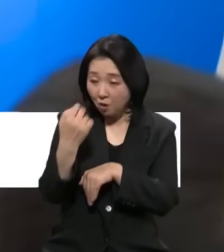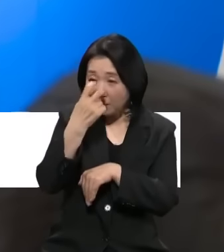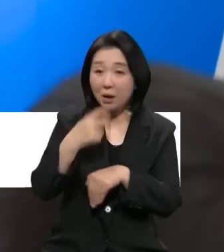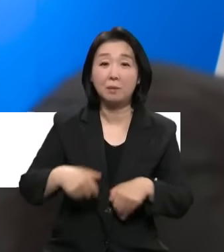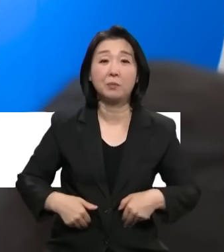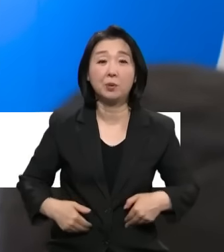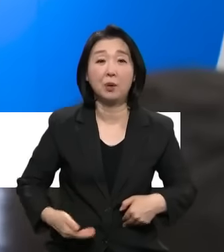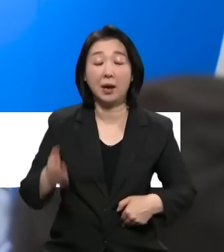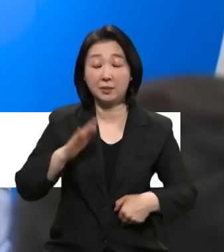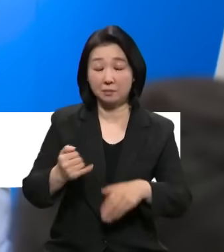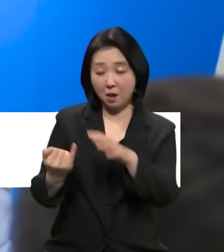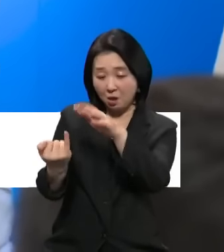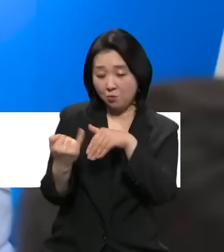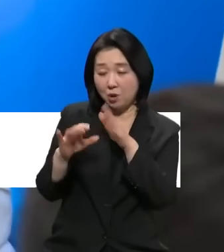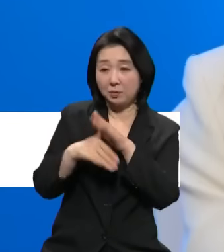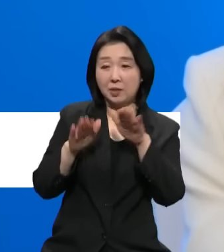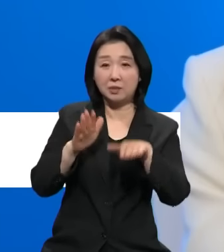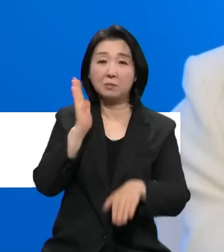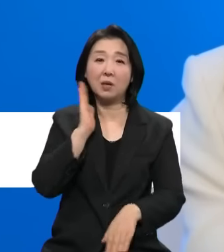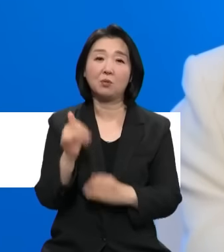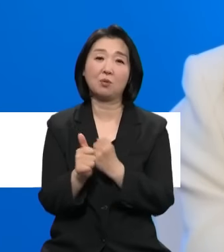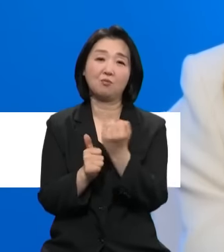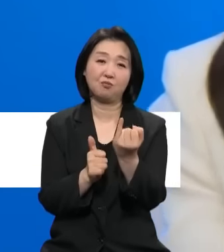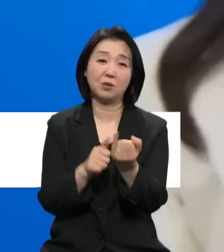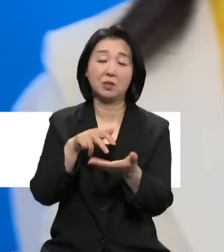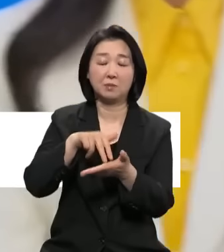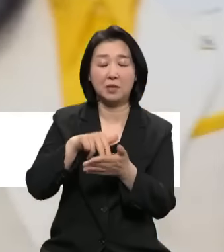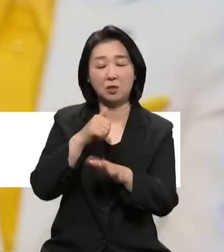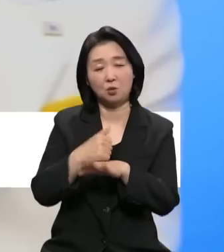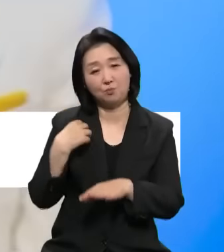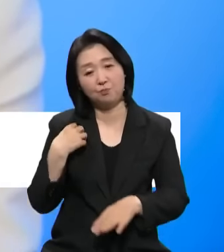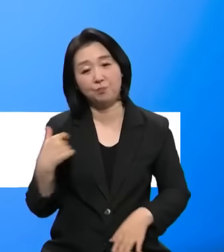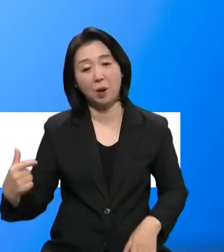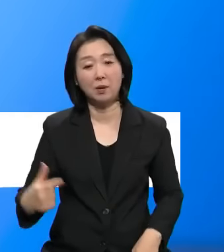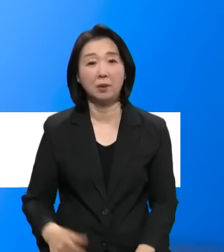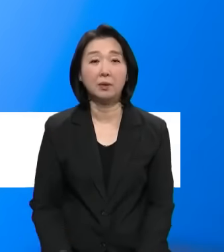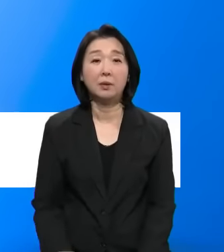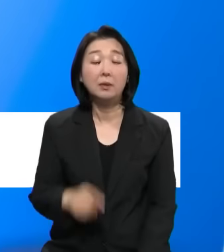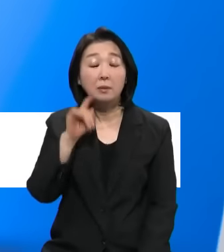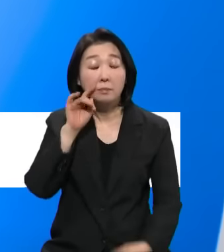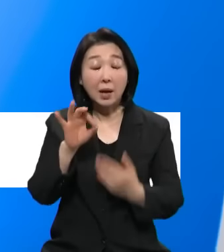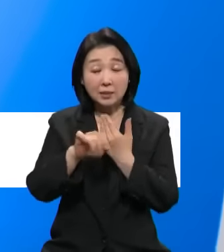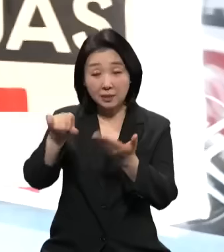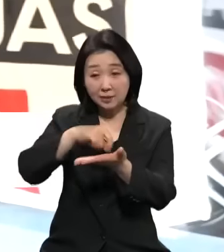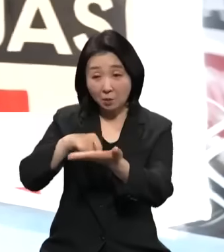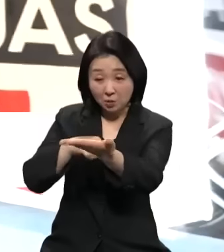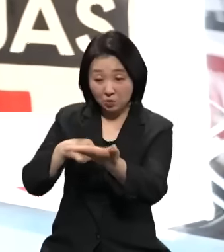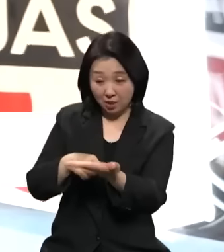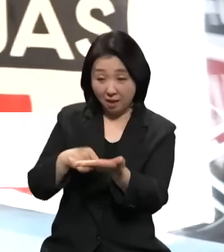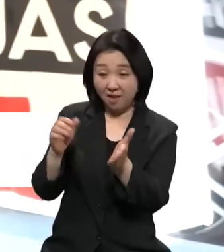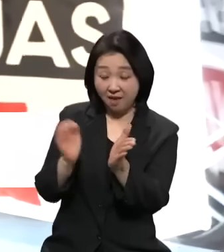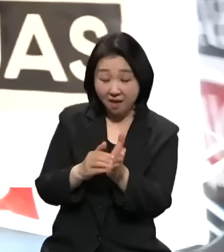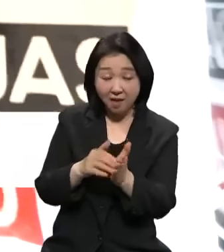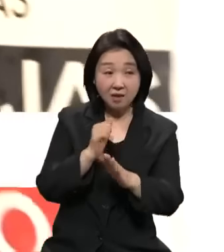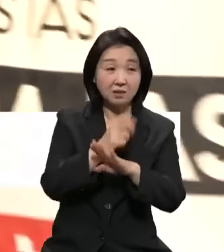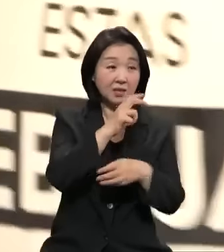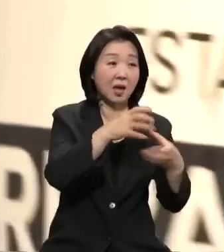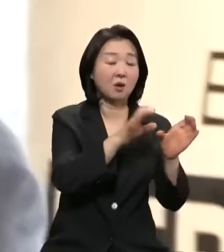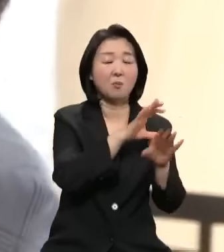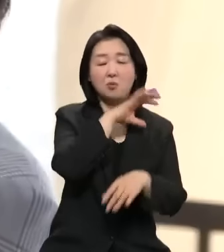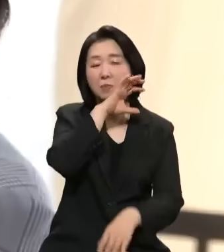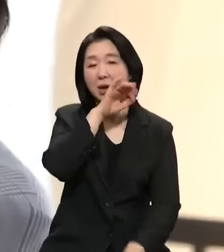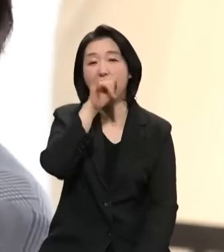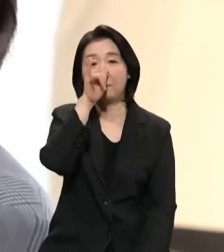소환을 기엔 현직 부인이 신분이니다 서면 조사 정도로 갈음하며 야권의 거센